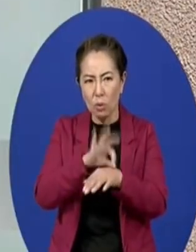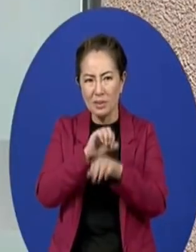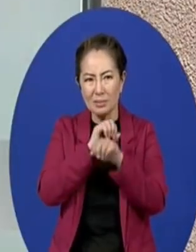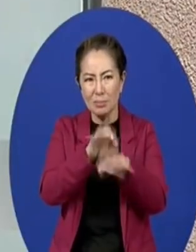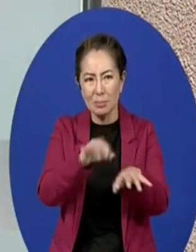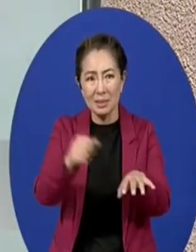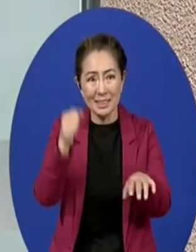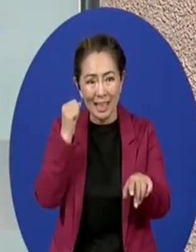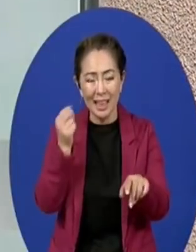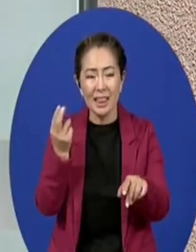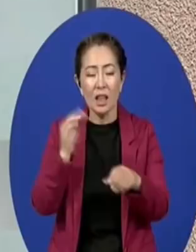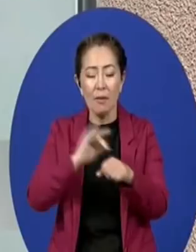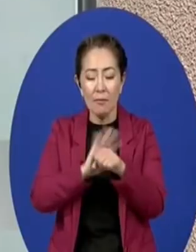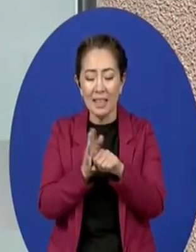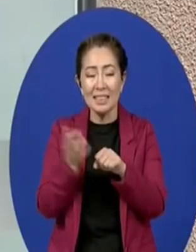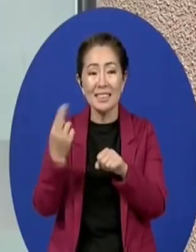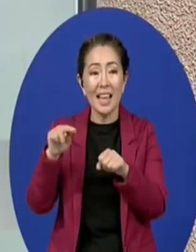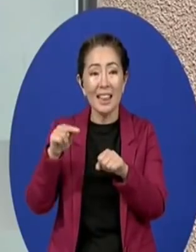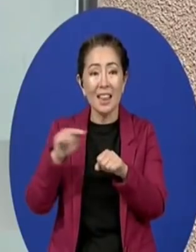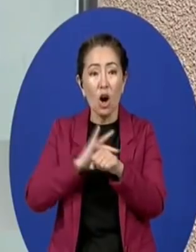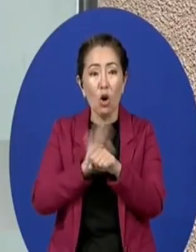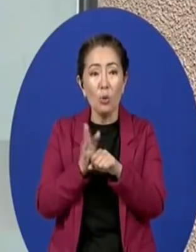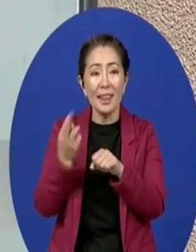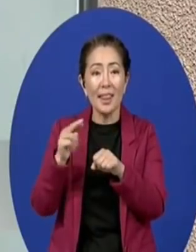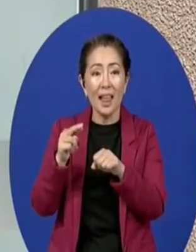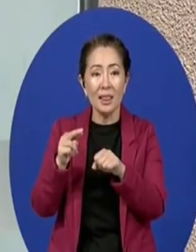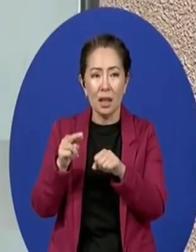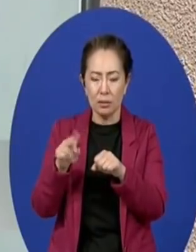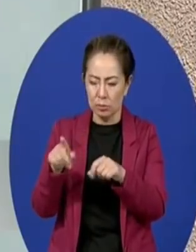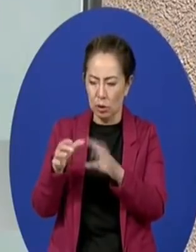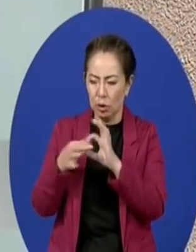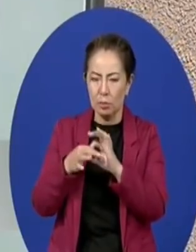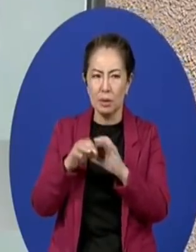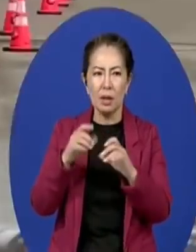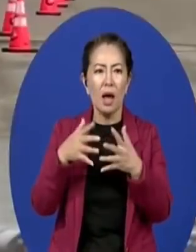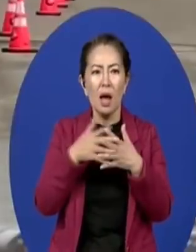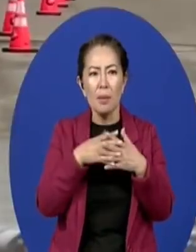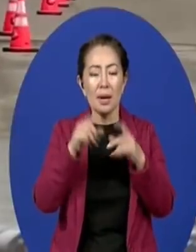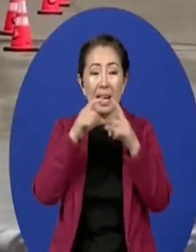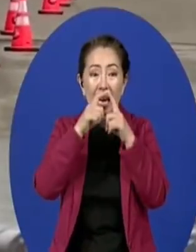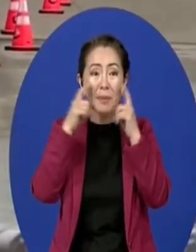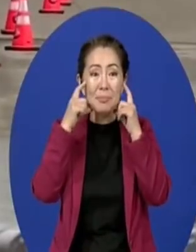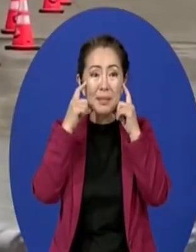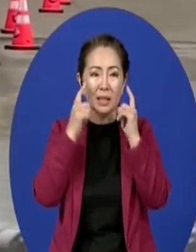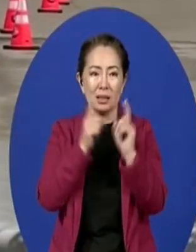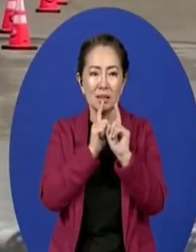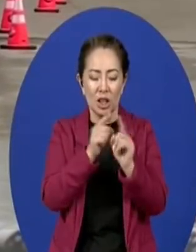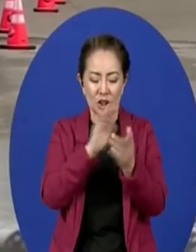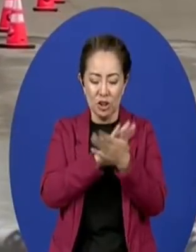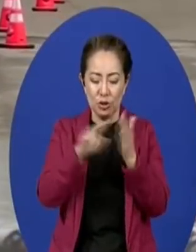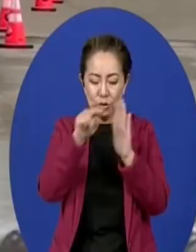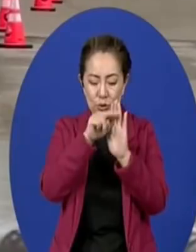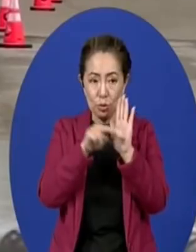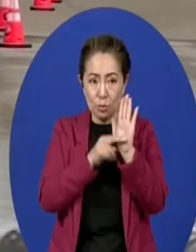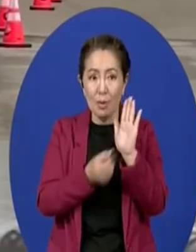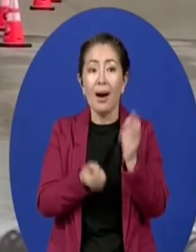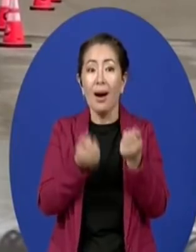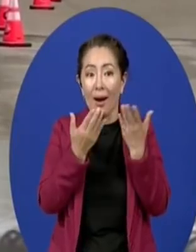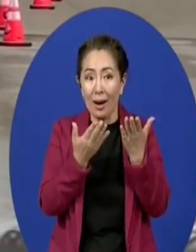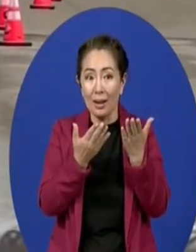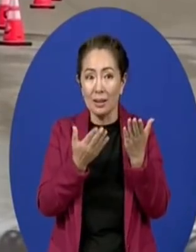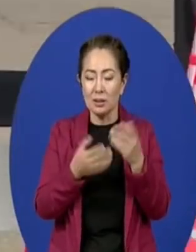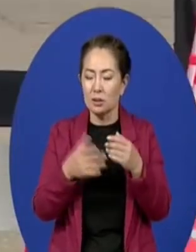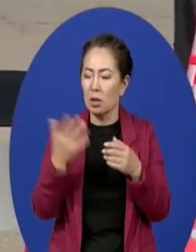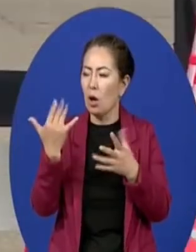халдварлагдаг дельта хувилбараас үүдэн Америк нэгдсэн улсад амны хаалтны хэрэглээний шин журам өргөдөгдөж эхэлсэн. Тус